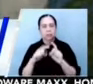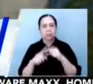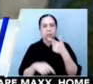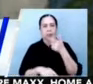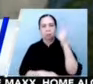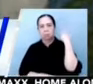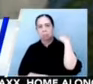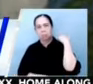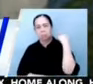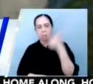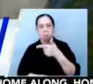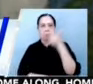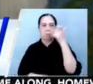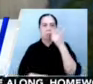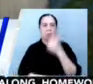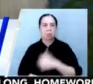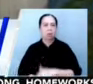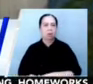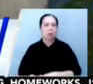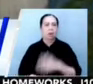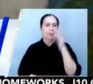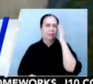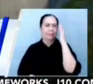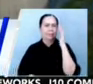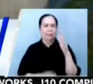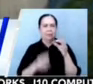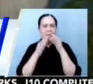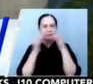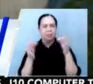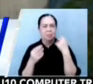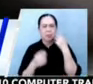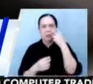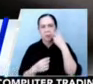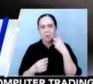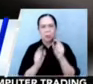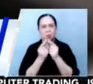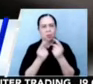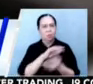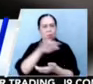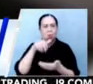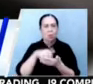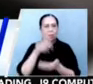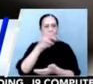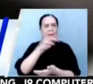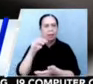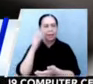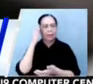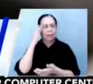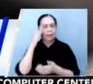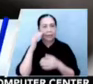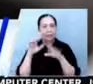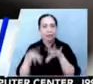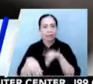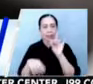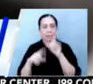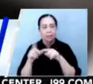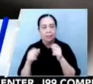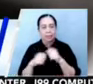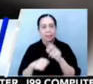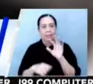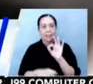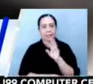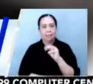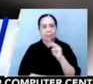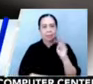Kilalang robbery holdup ang trabaho niyan, buong Metro Manila. Na-recover sa crime scene ang isang 9mm na baril at ang